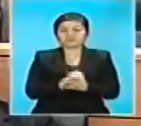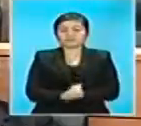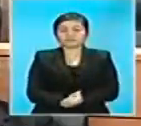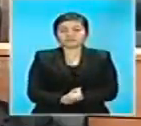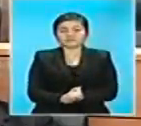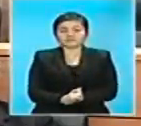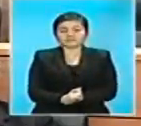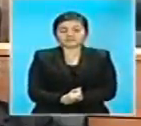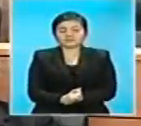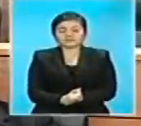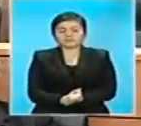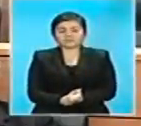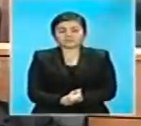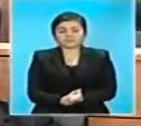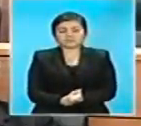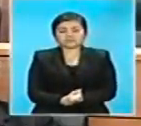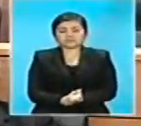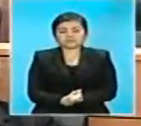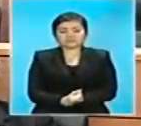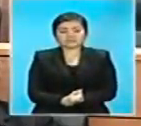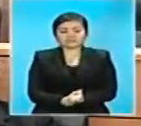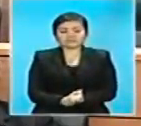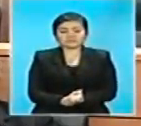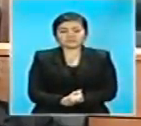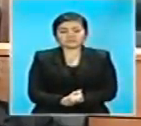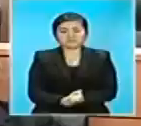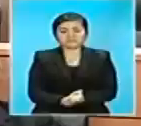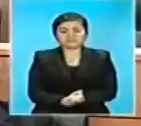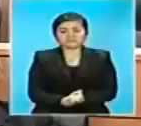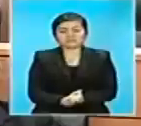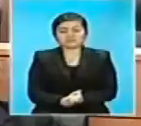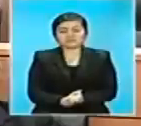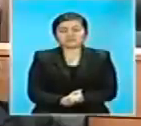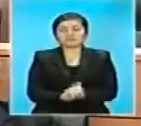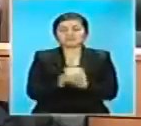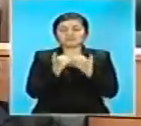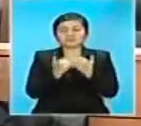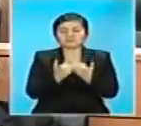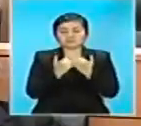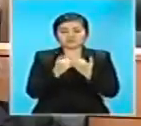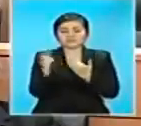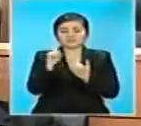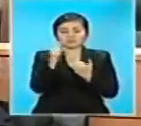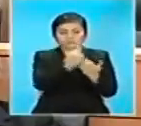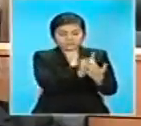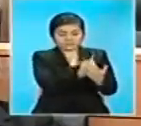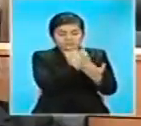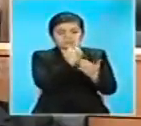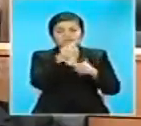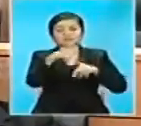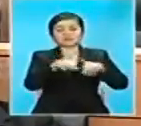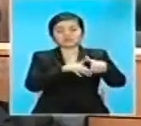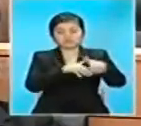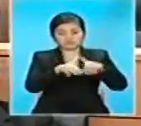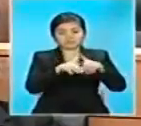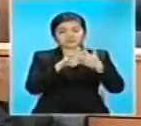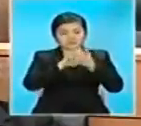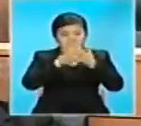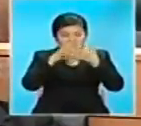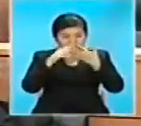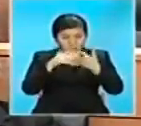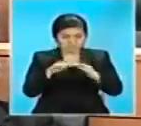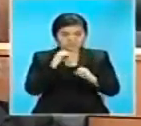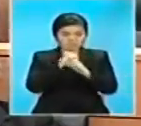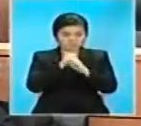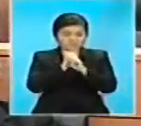ครับในการที่เราในฐานะที่เป็นตัวแทนของพี่น้องประชาชนจะได้ทำ